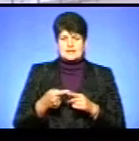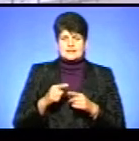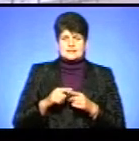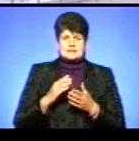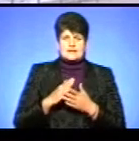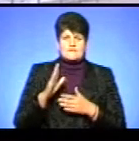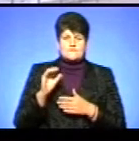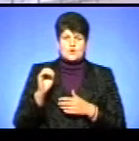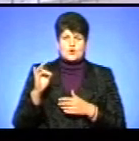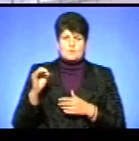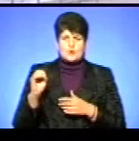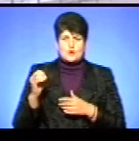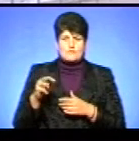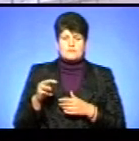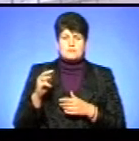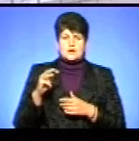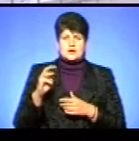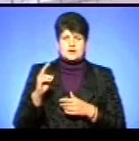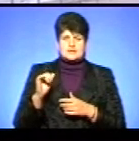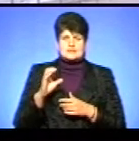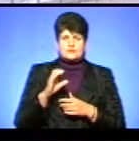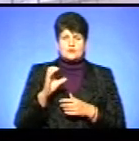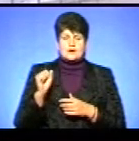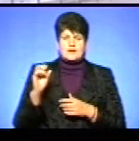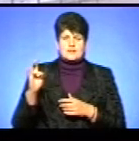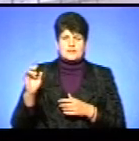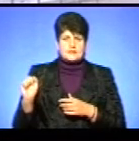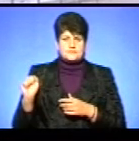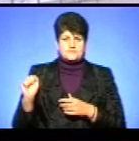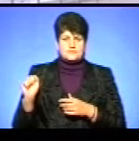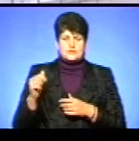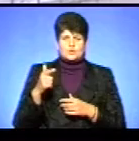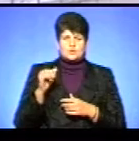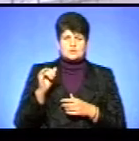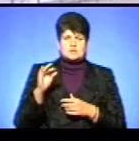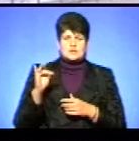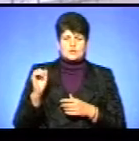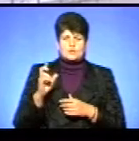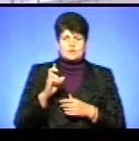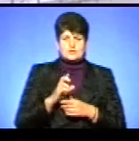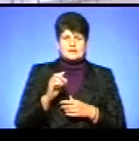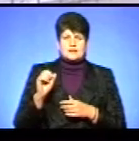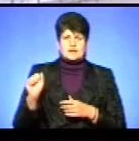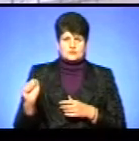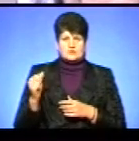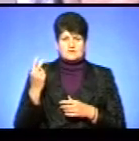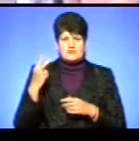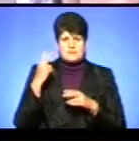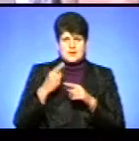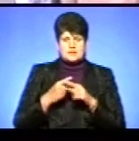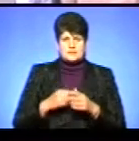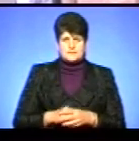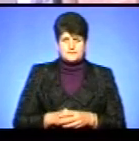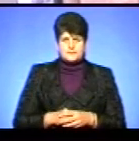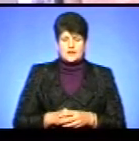Воробйов Макарчик. Це є Сиротюк Анна, це є Гусарук Богдан та Антончик, два братики.